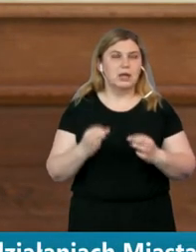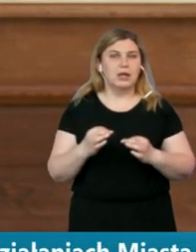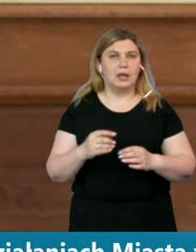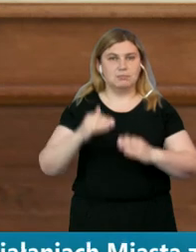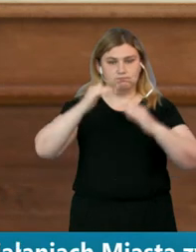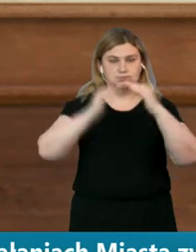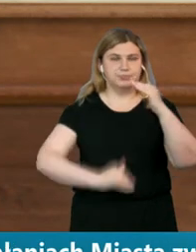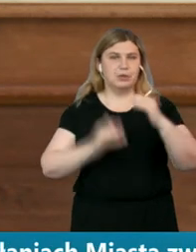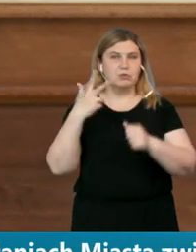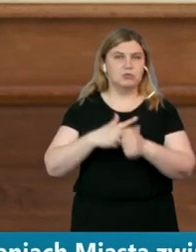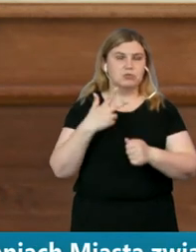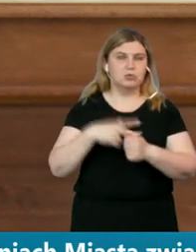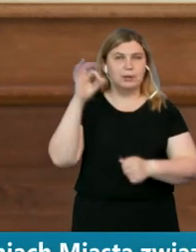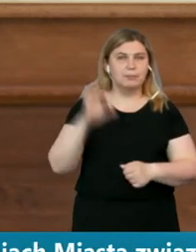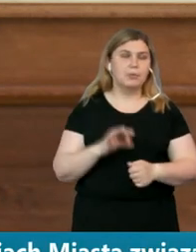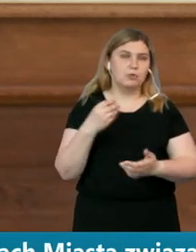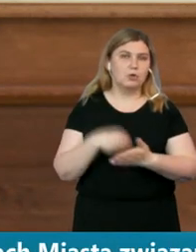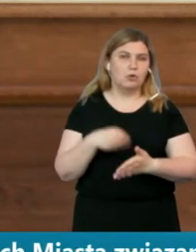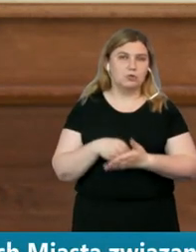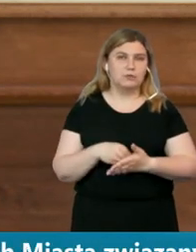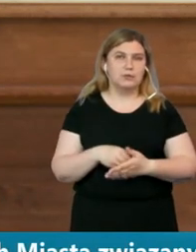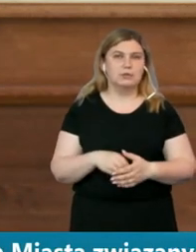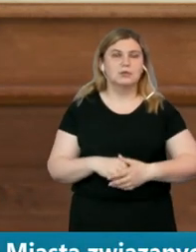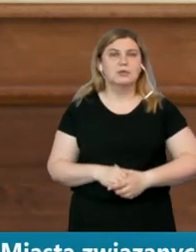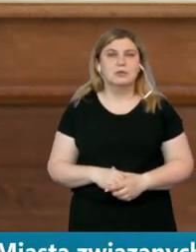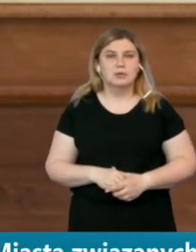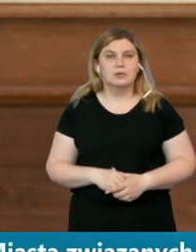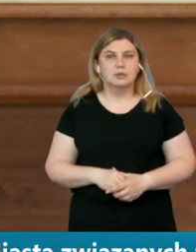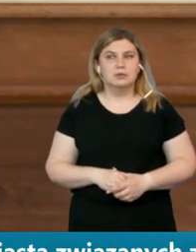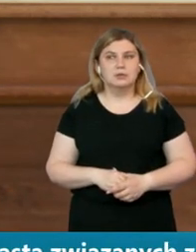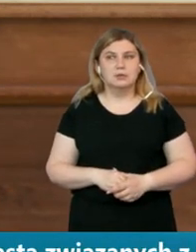poniżej 30% kosztów funkcjonowania oświaty.